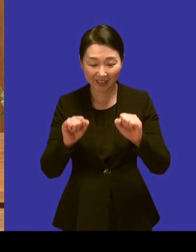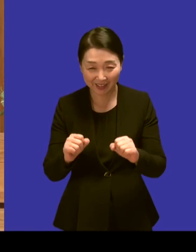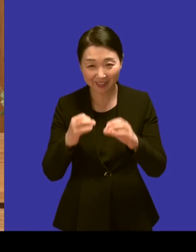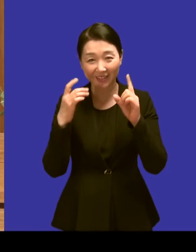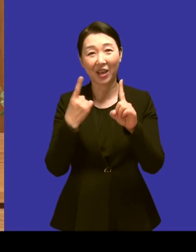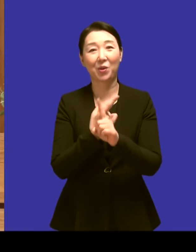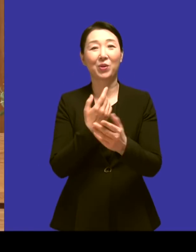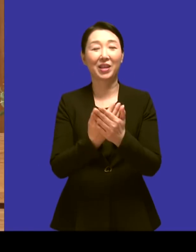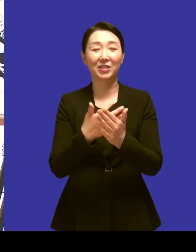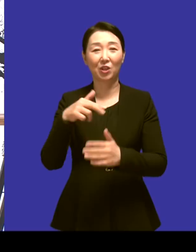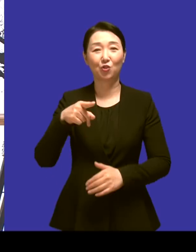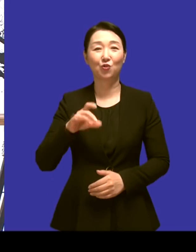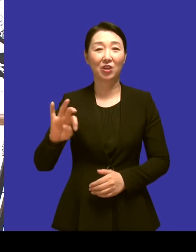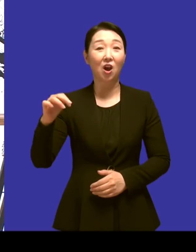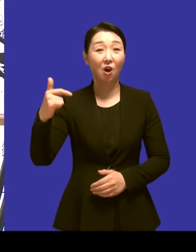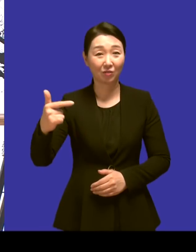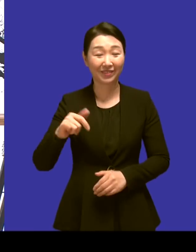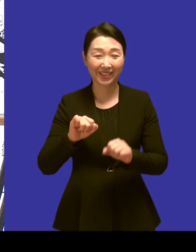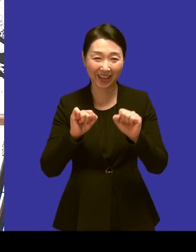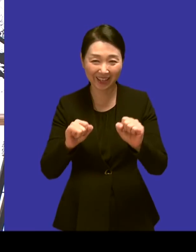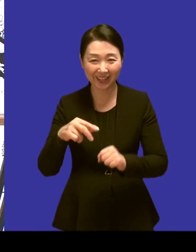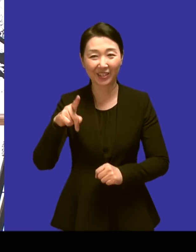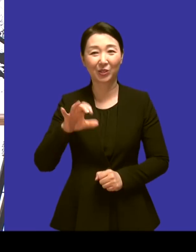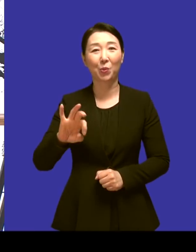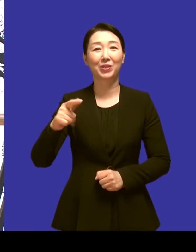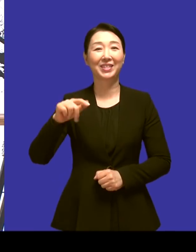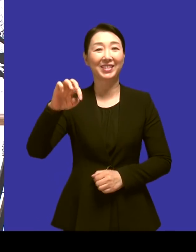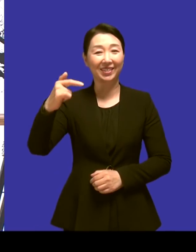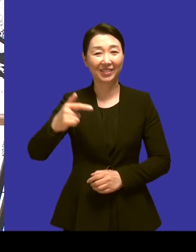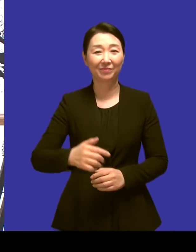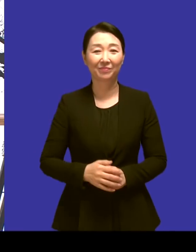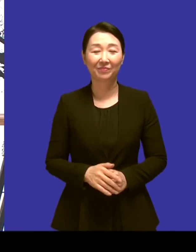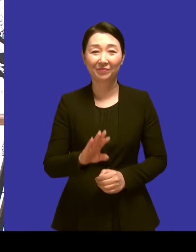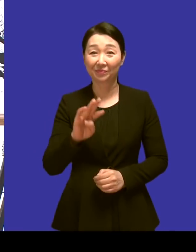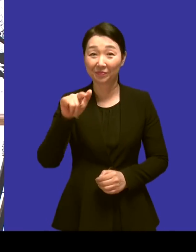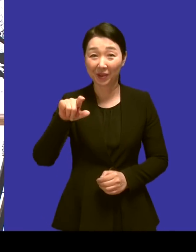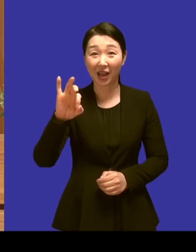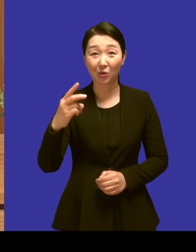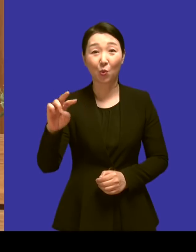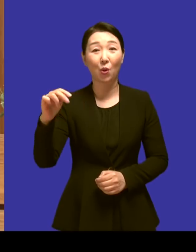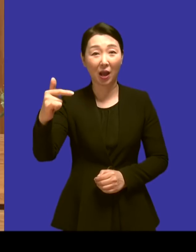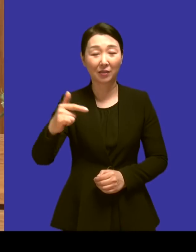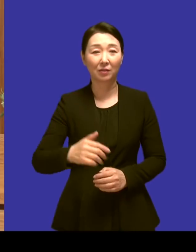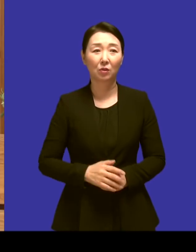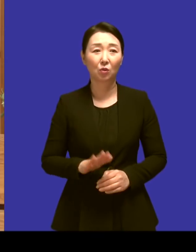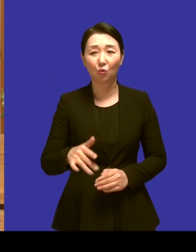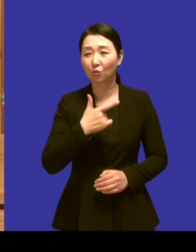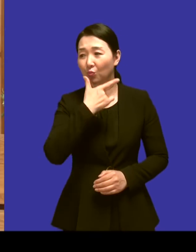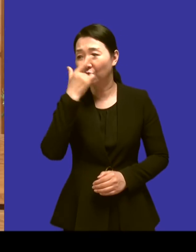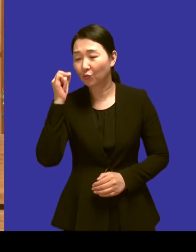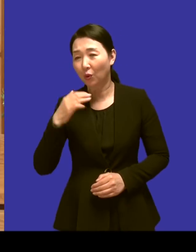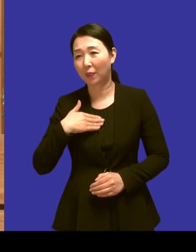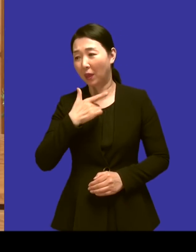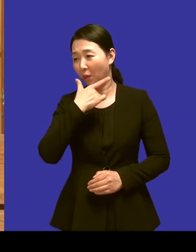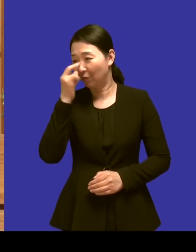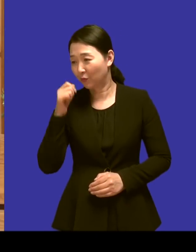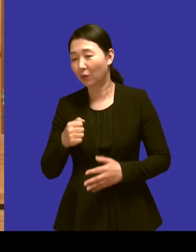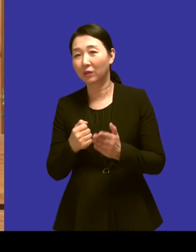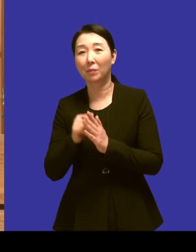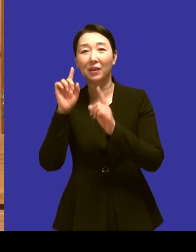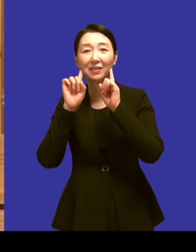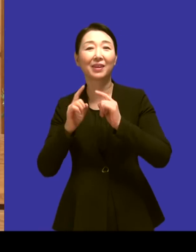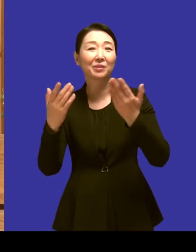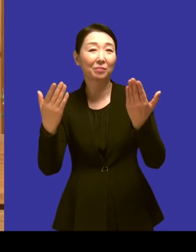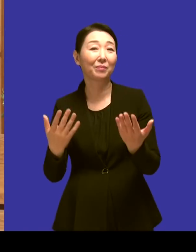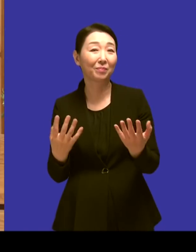안녕하세요. 새롭게 와서 주영훈입니다. 안녕하세요. 송지은입니다. 안녕하세요. 박유환입니다. 우리는 부족함 또 나의 결핍 때문에 상처를 받을